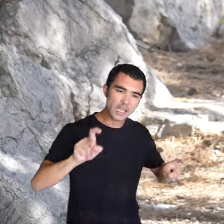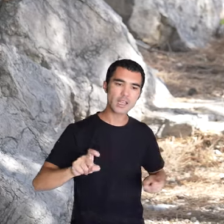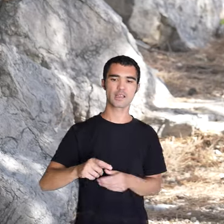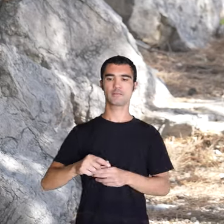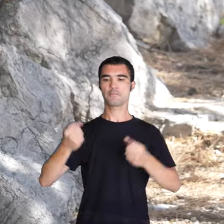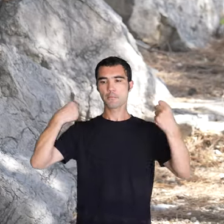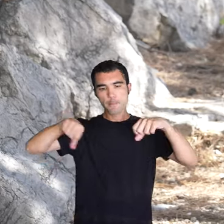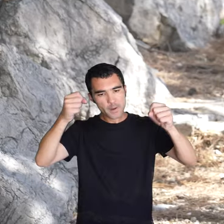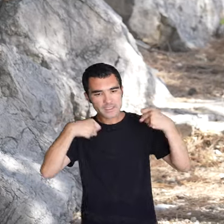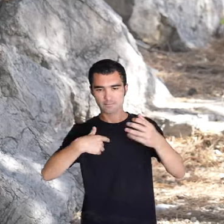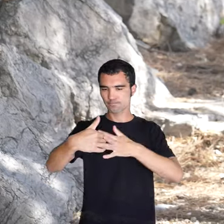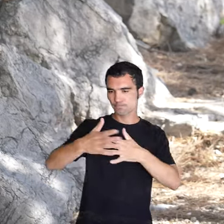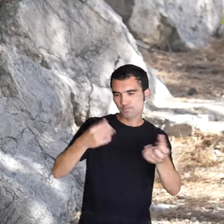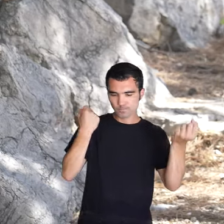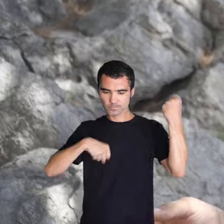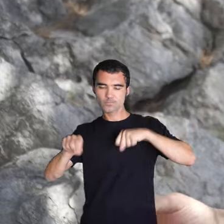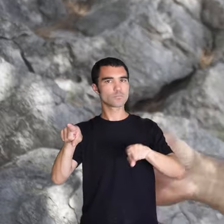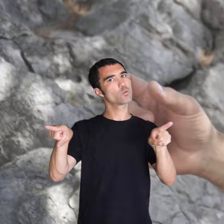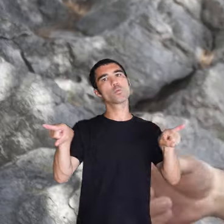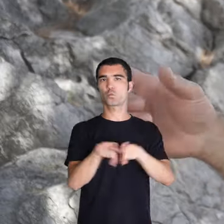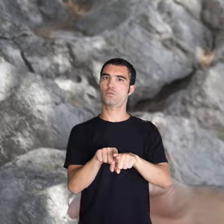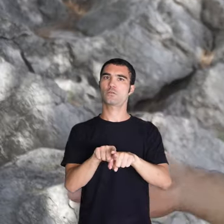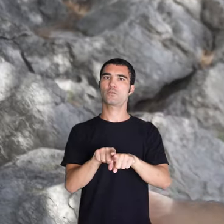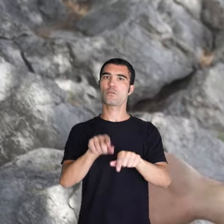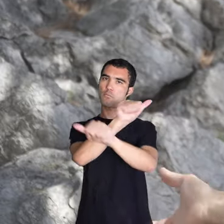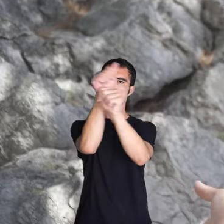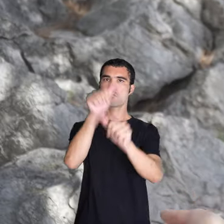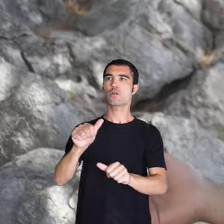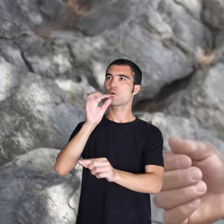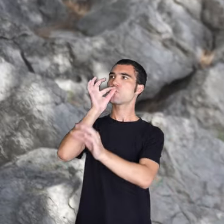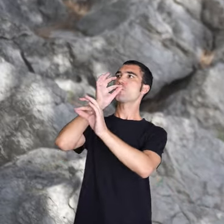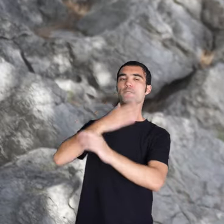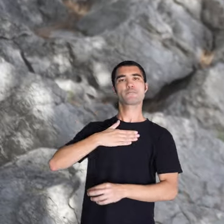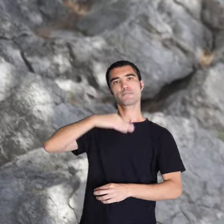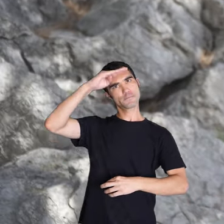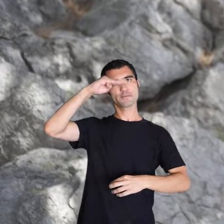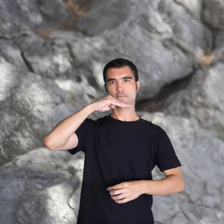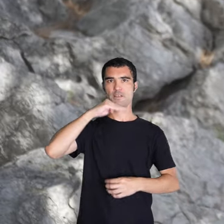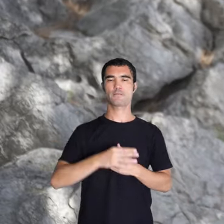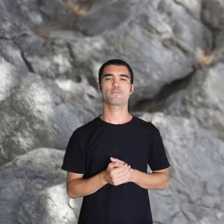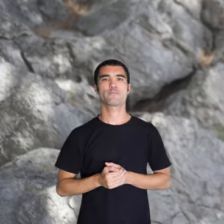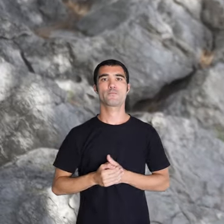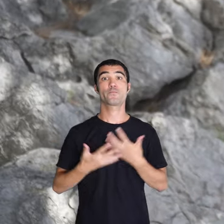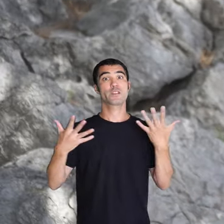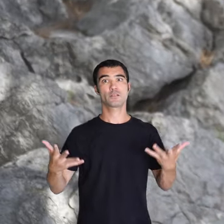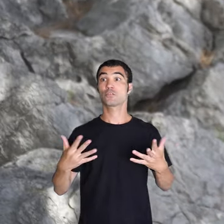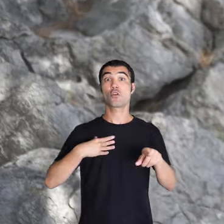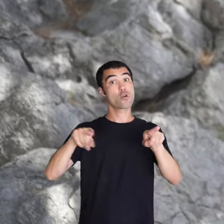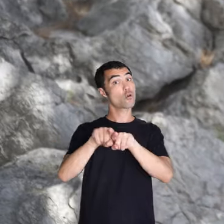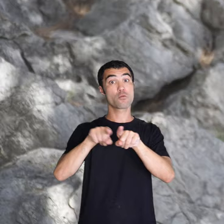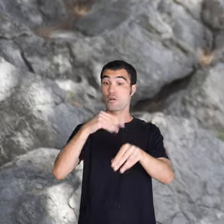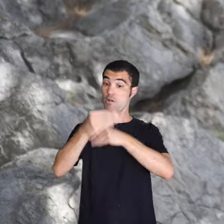l'hora de fer les coses, o sigui, tinc el mateix model que mon pare, o sigui que... Si ho faig com